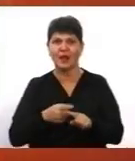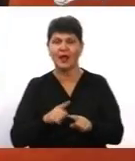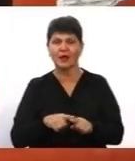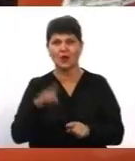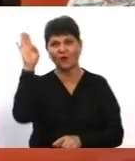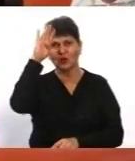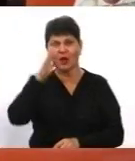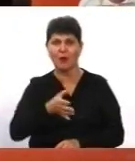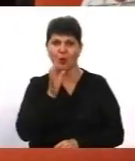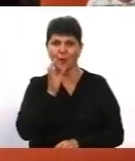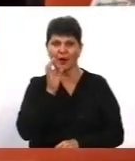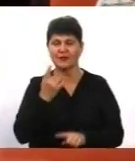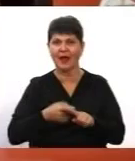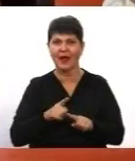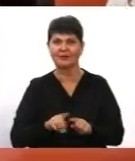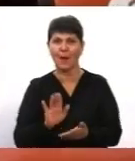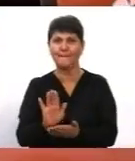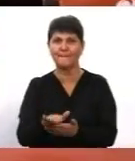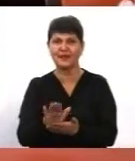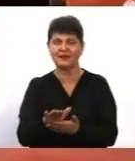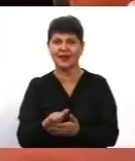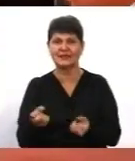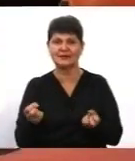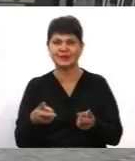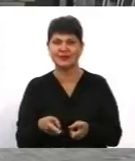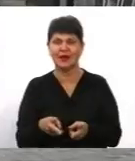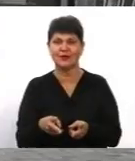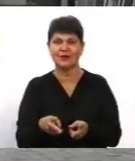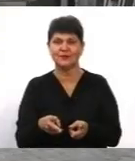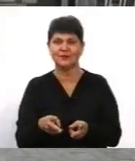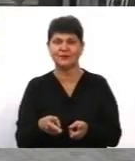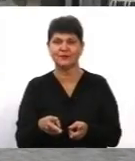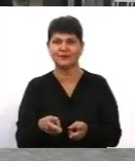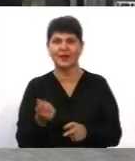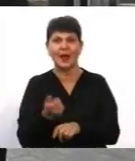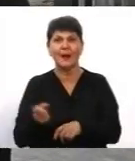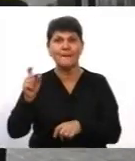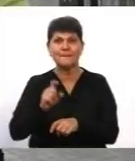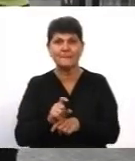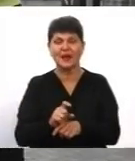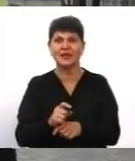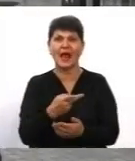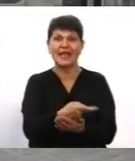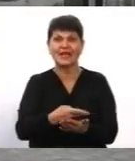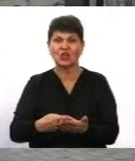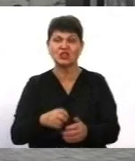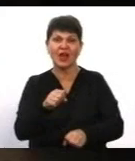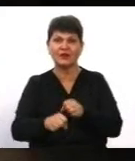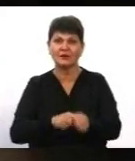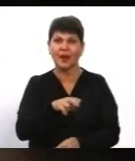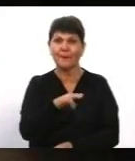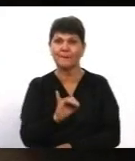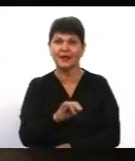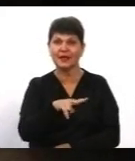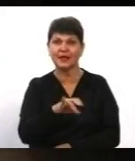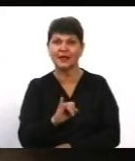балки до педали. Це називається контактні педалі. Над прототипом лежачого велосипеда пілігрима Олексій каже,